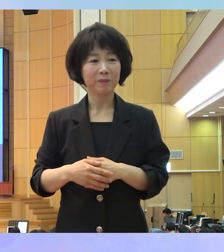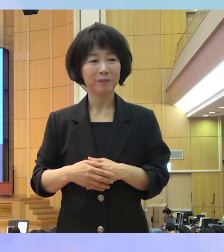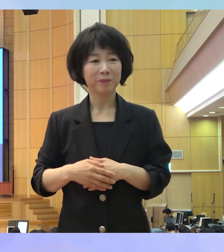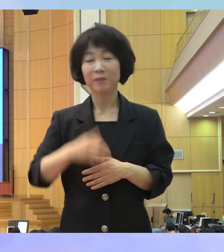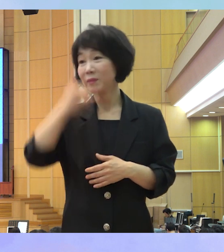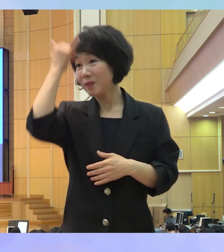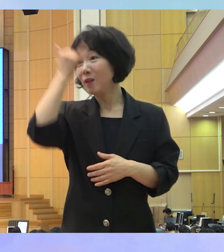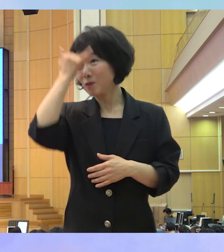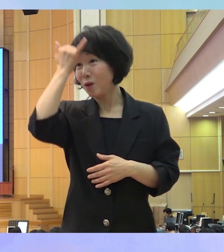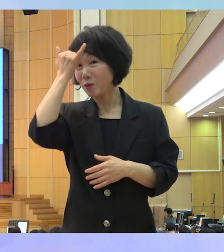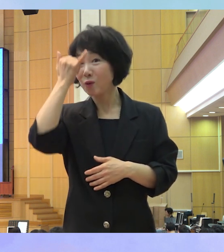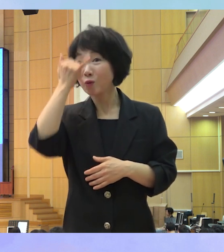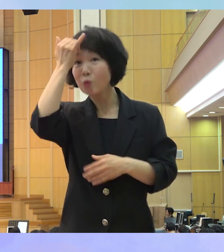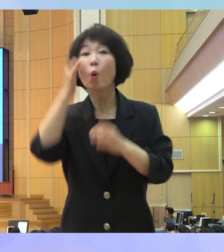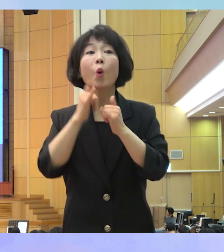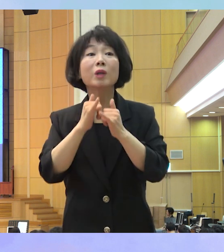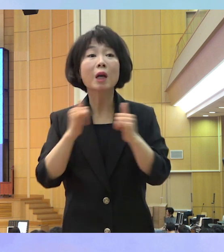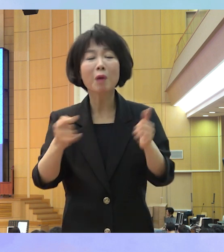아니요?